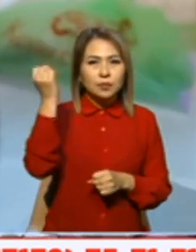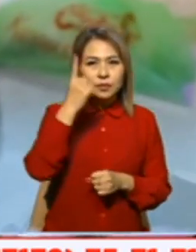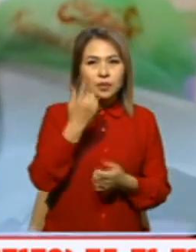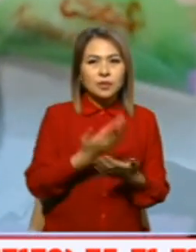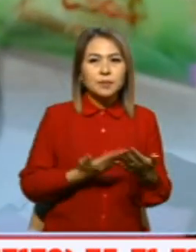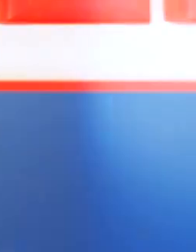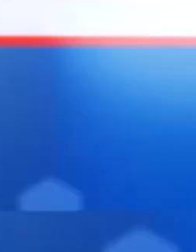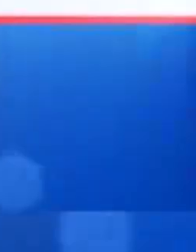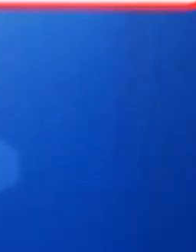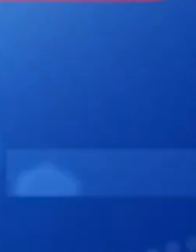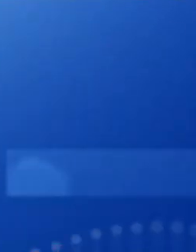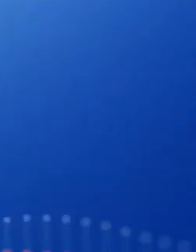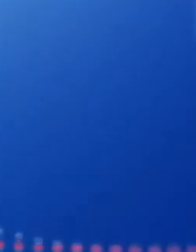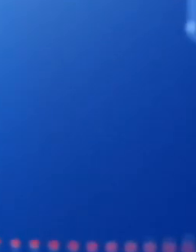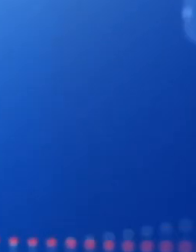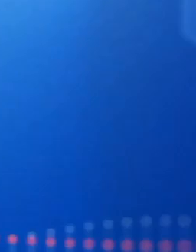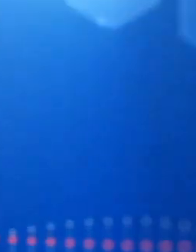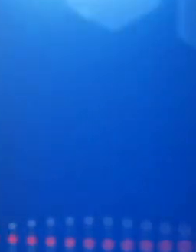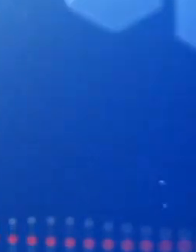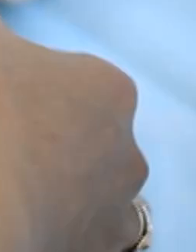мамандар түсіндіреді.